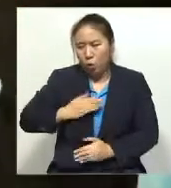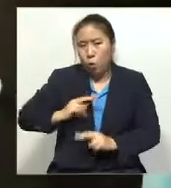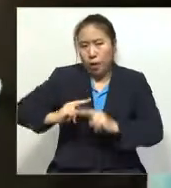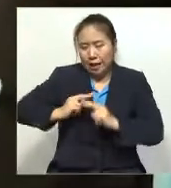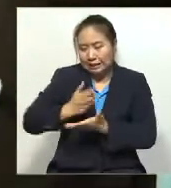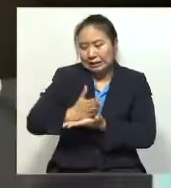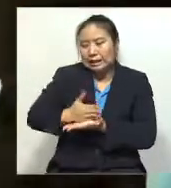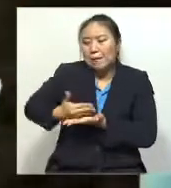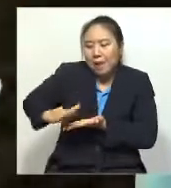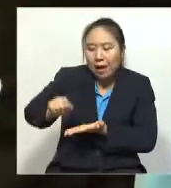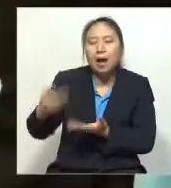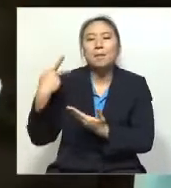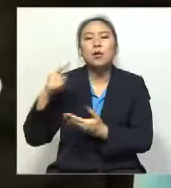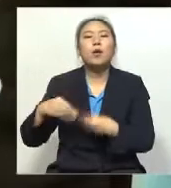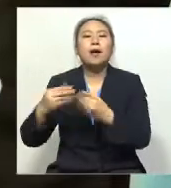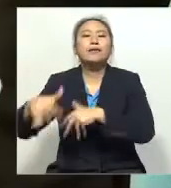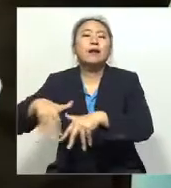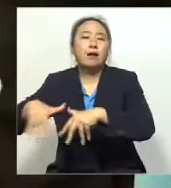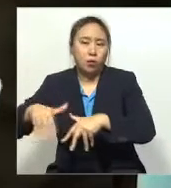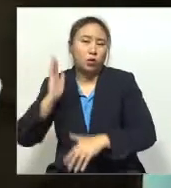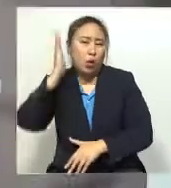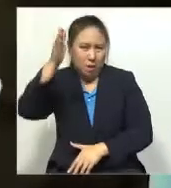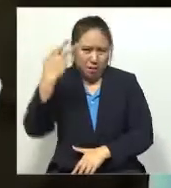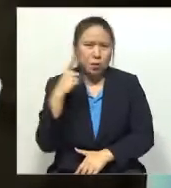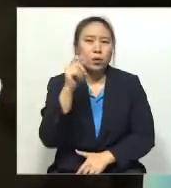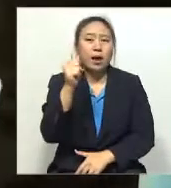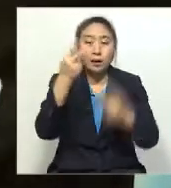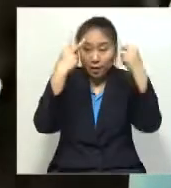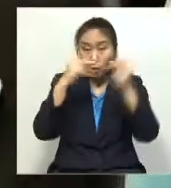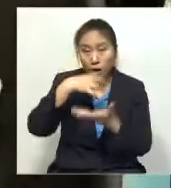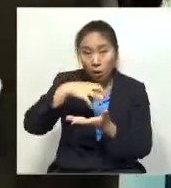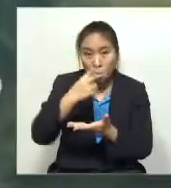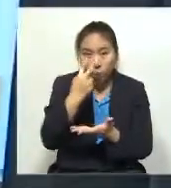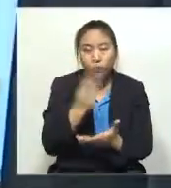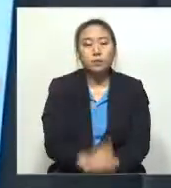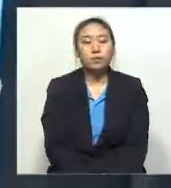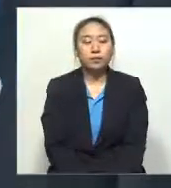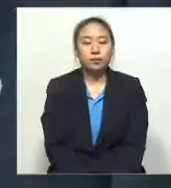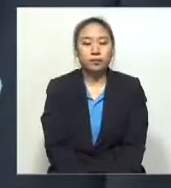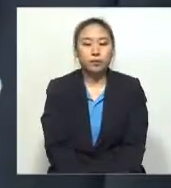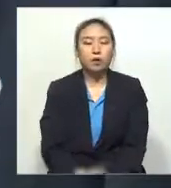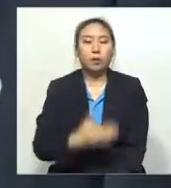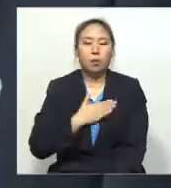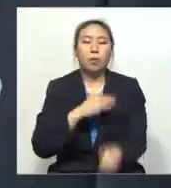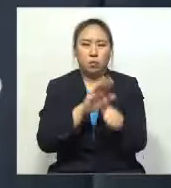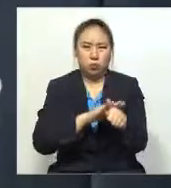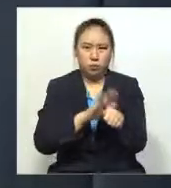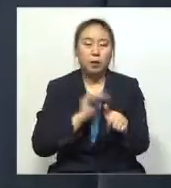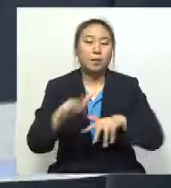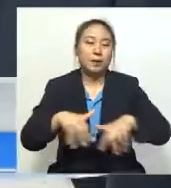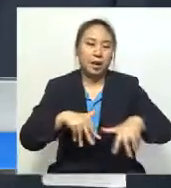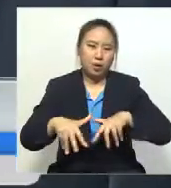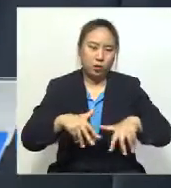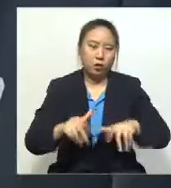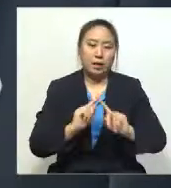ผลประโยชน์ในอนาคตเดี๋ยวเราไปฟังเสียงท่านนายกรัฐมนตรีค่ะ ผมก็เห็นใจนะที่ประชาชนเนี่ยจะปัญหา